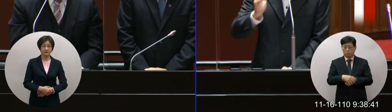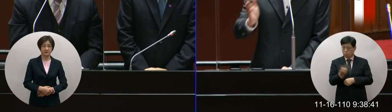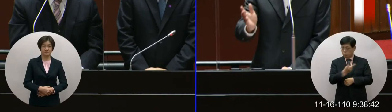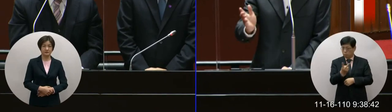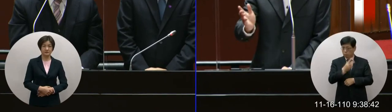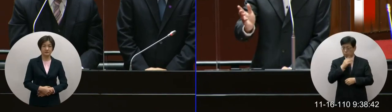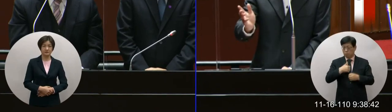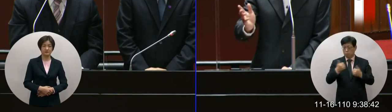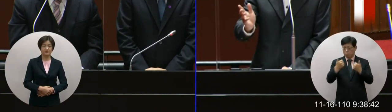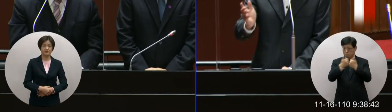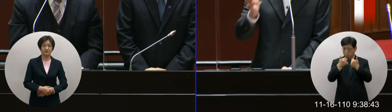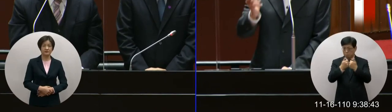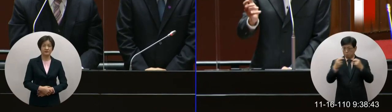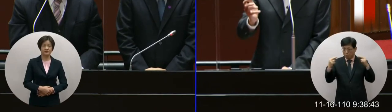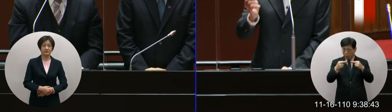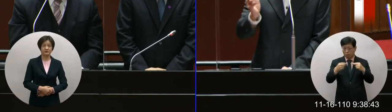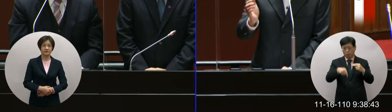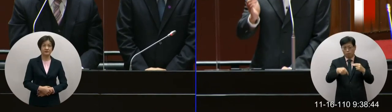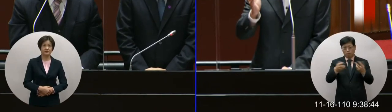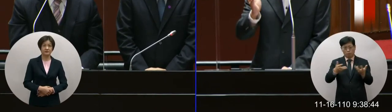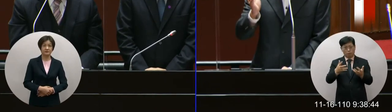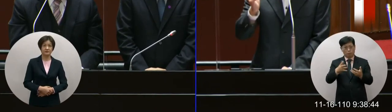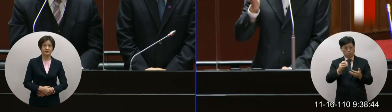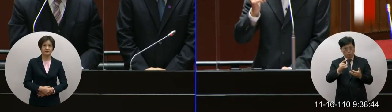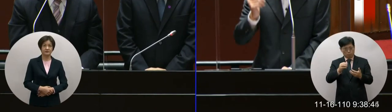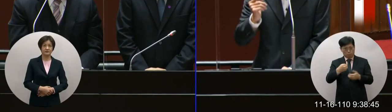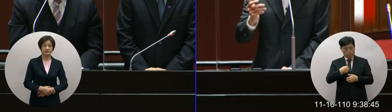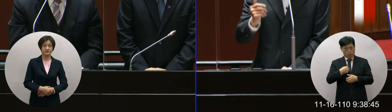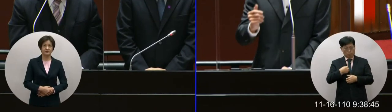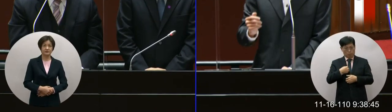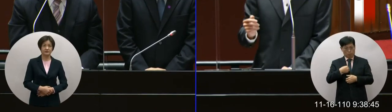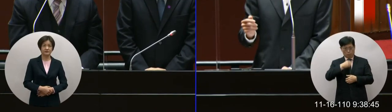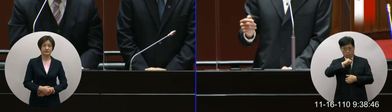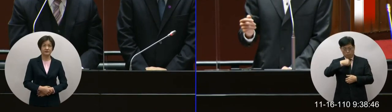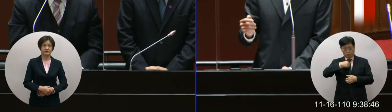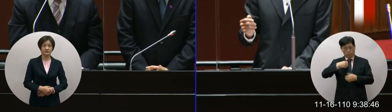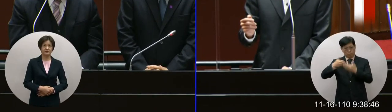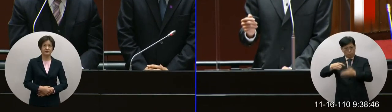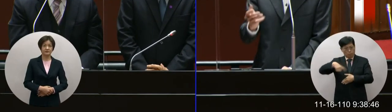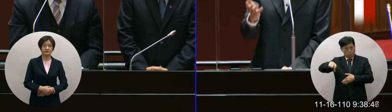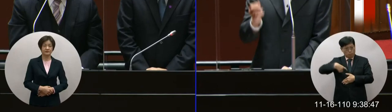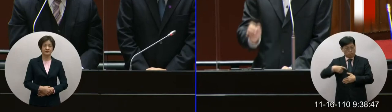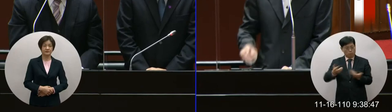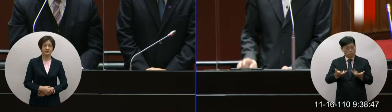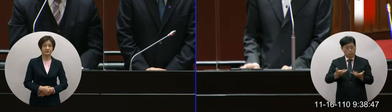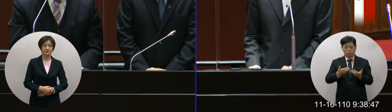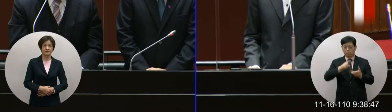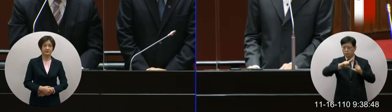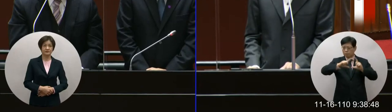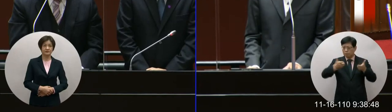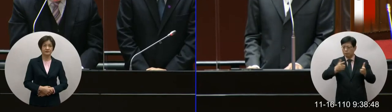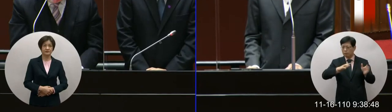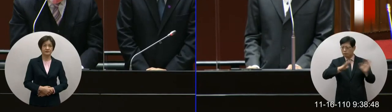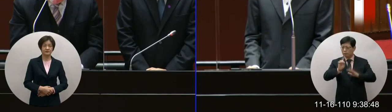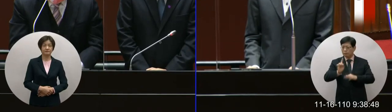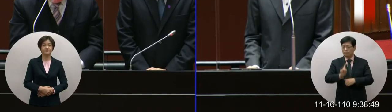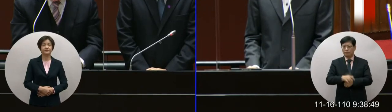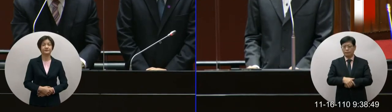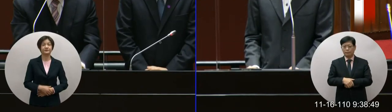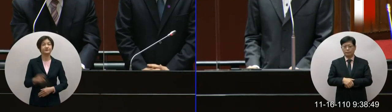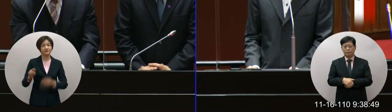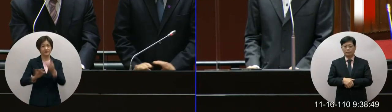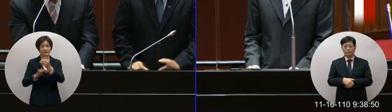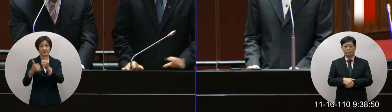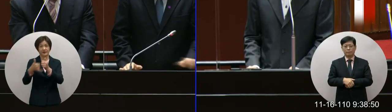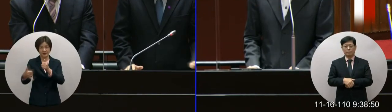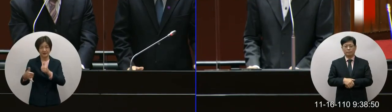会的进行当中有没有牵涉到台海的这些关系？大概内容是怎么样？ 委